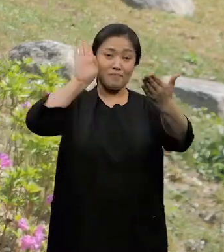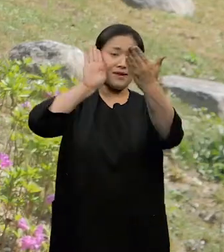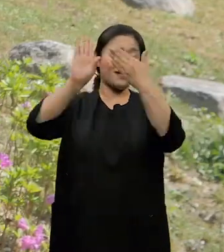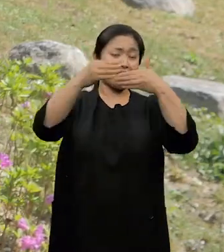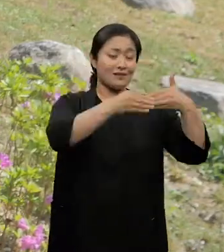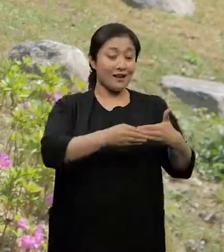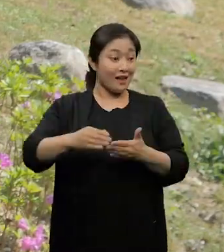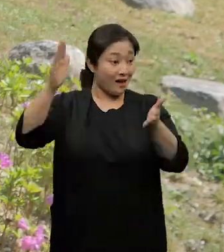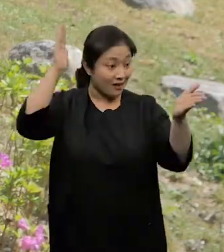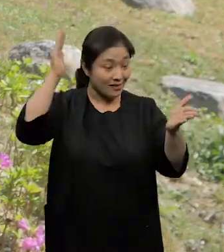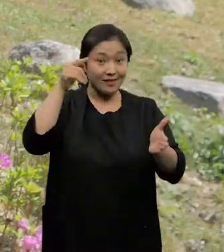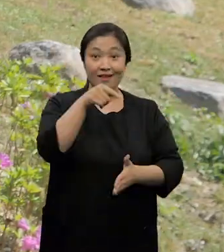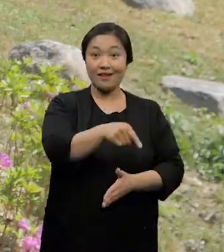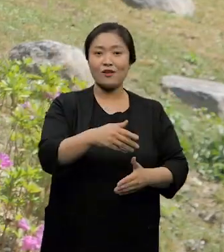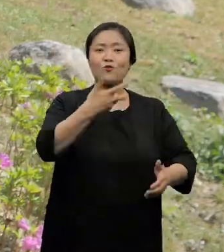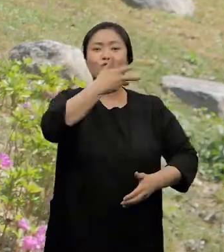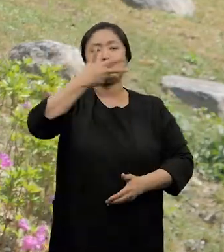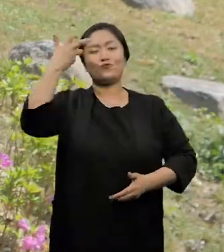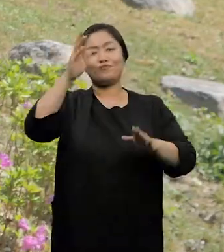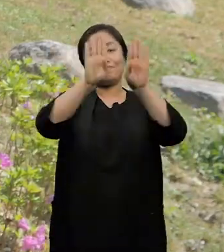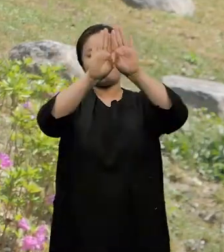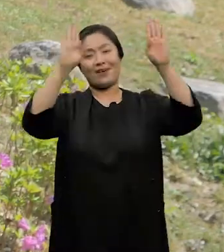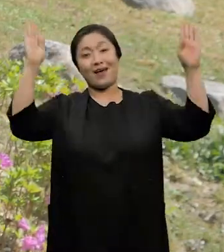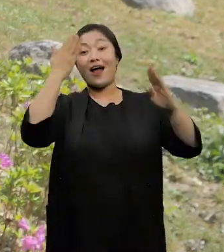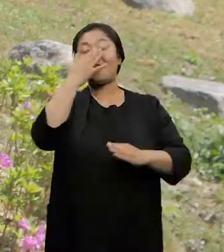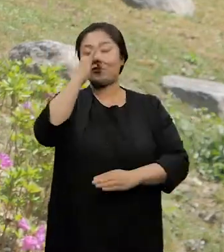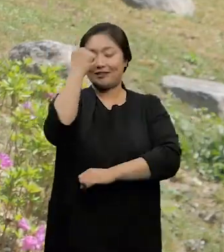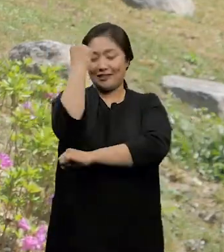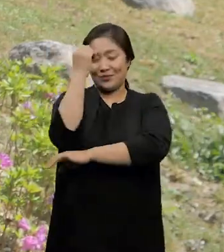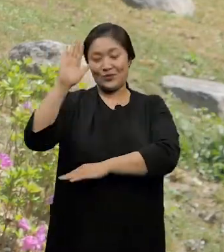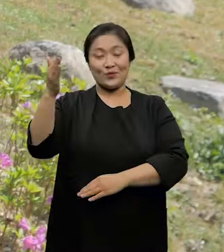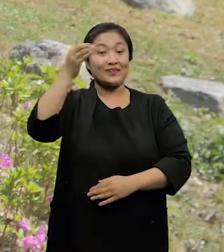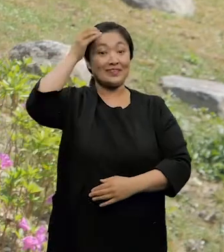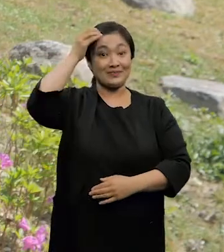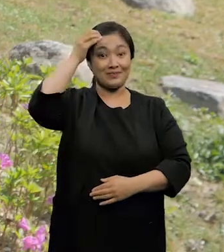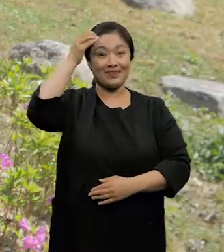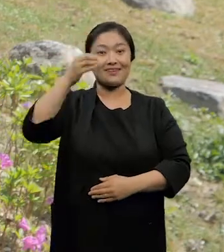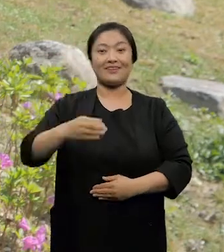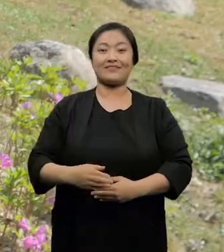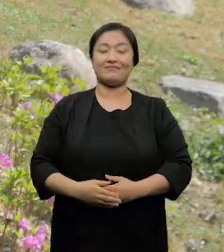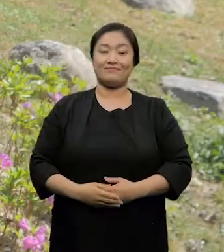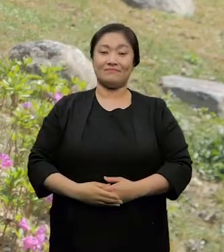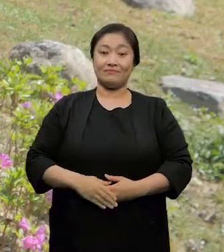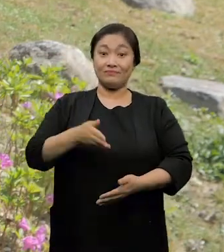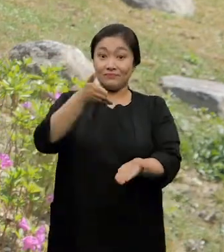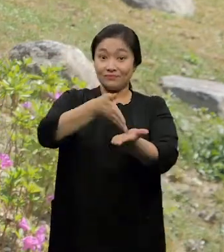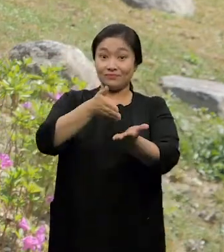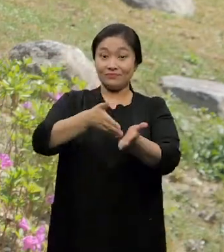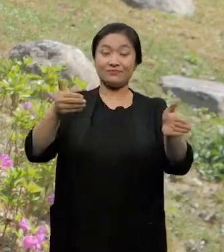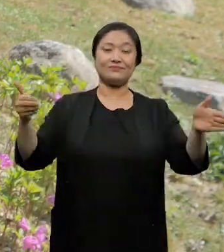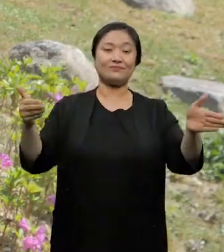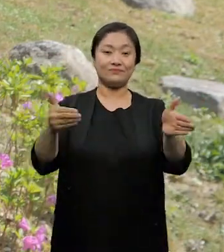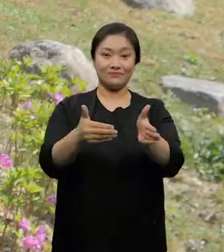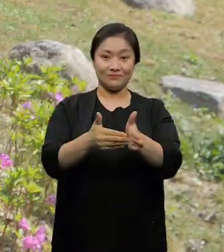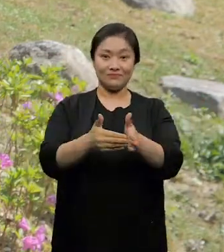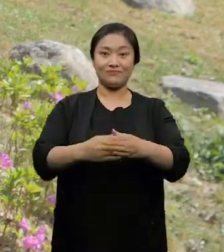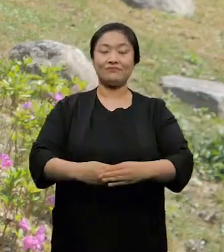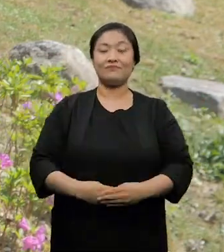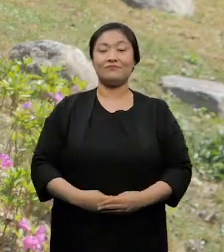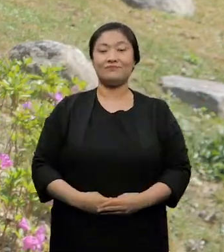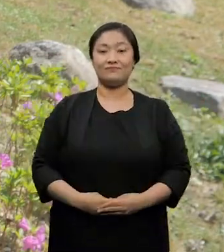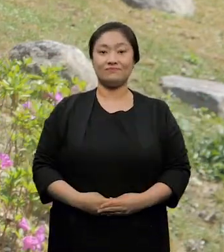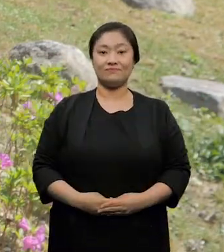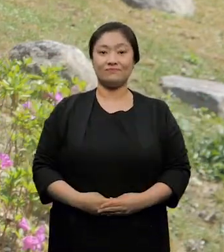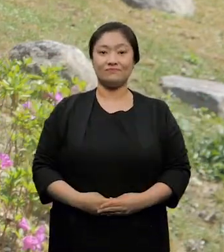미래를 이끌어 가 학생들에게 꿈을 펼칠 수 있는 자양분이 되기를 소망해봅니다 인공지능 조심 도시에서 헬로